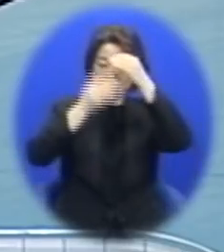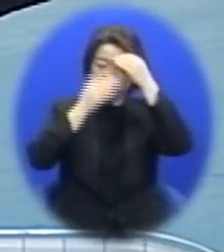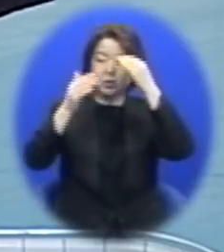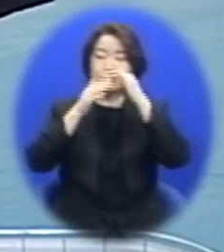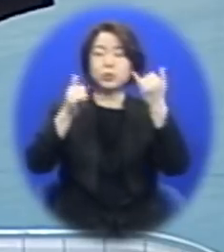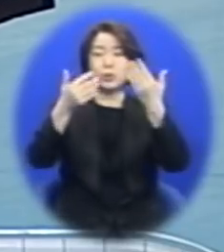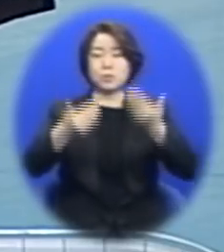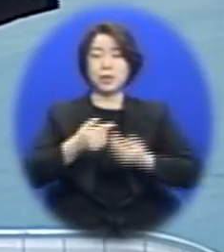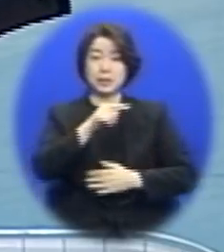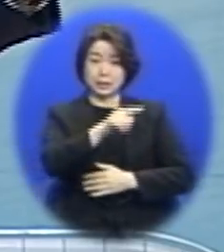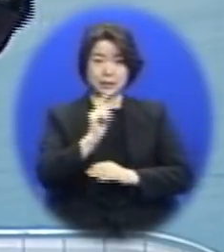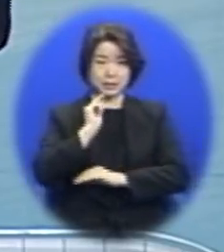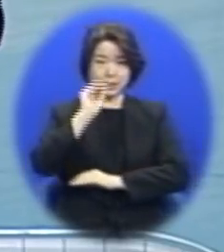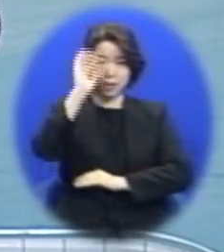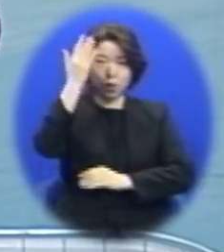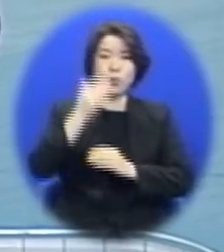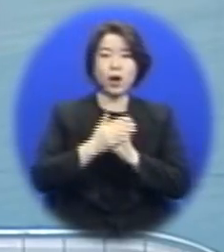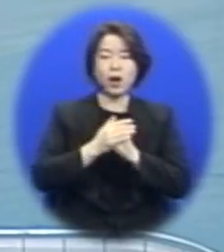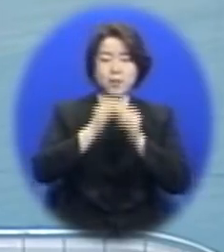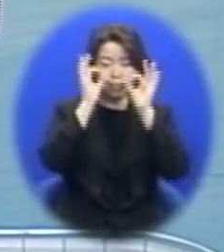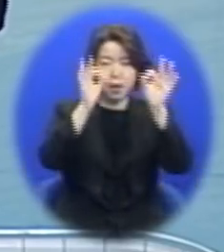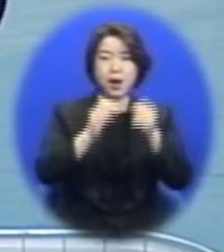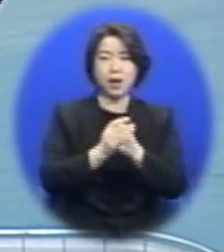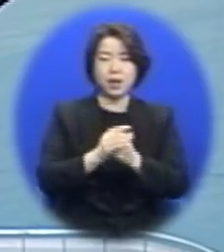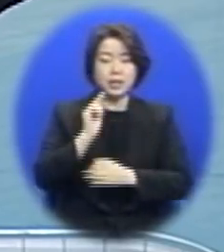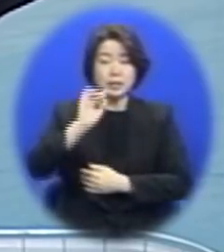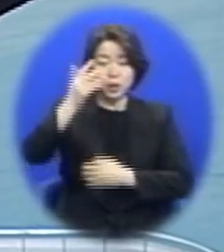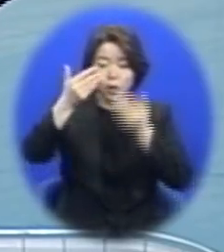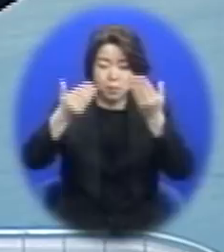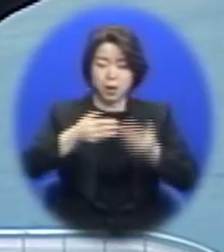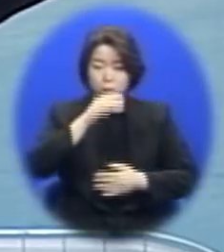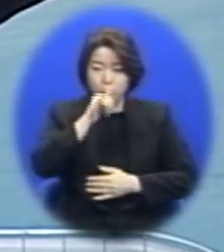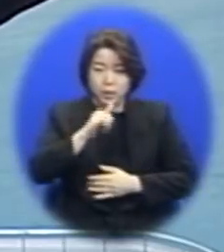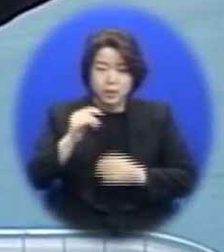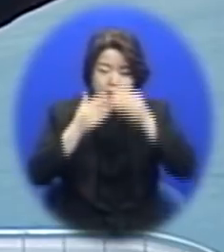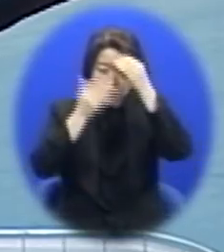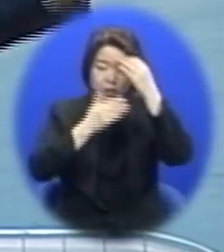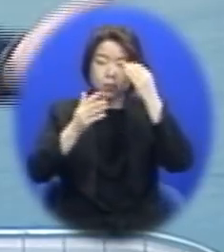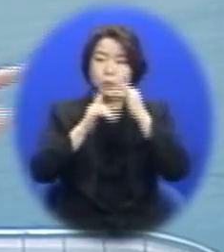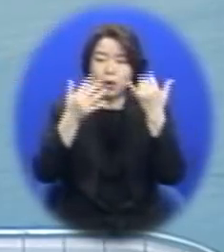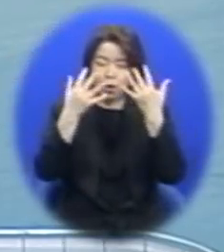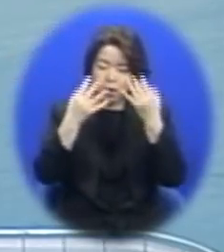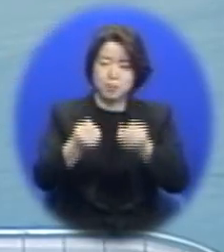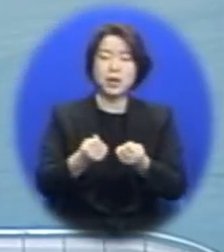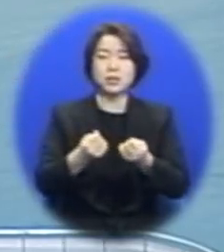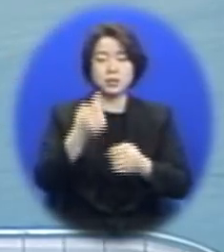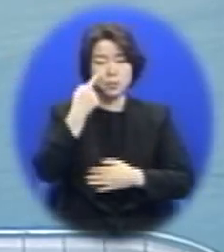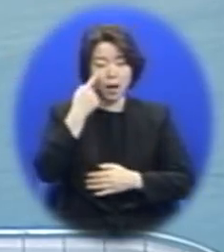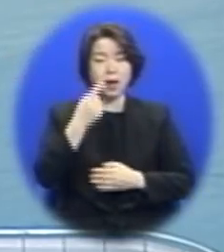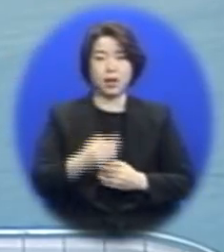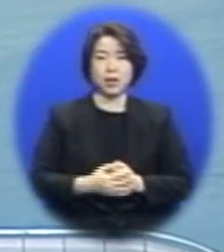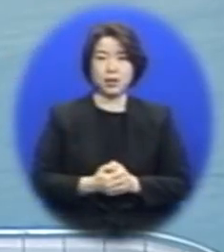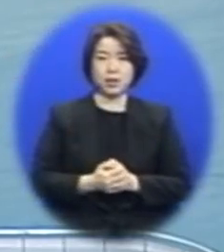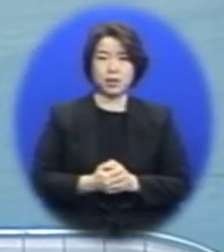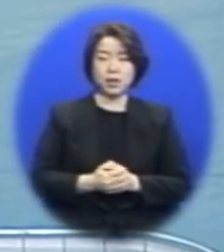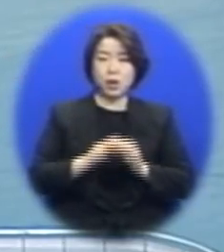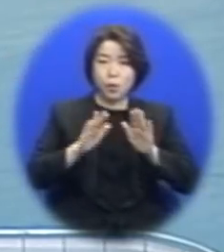받을 그 영광을, 그 영광을 받고 있는 성도들이 얼마나 많은가를 보라는 거예요. 오늘 이